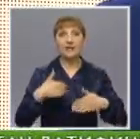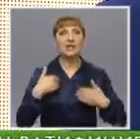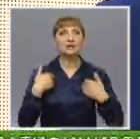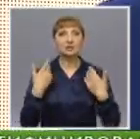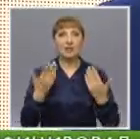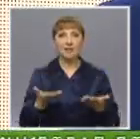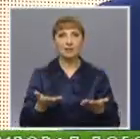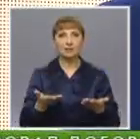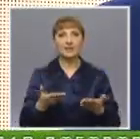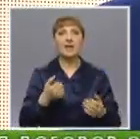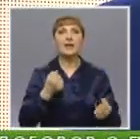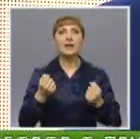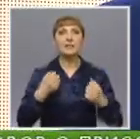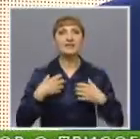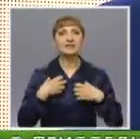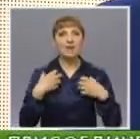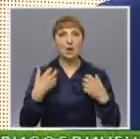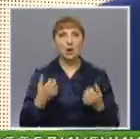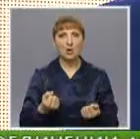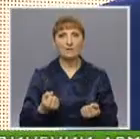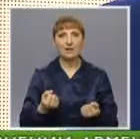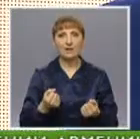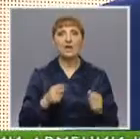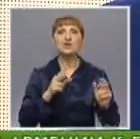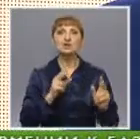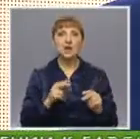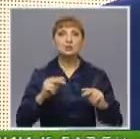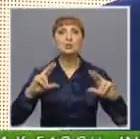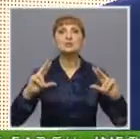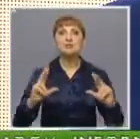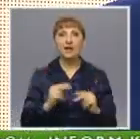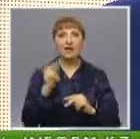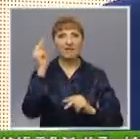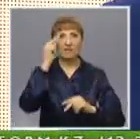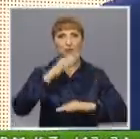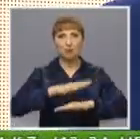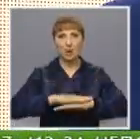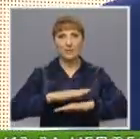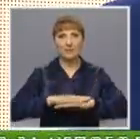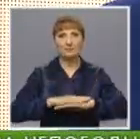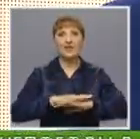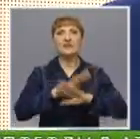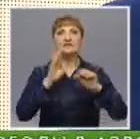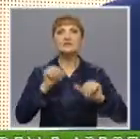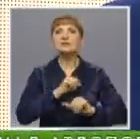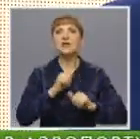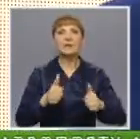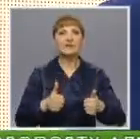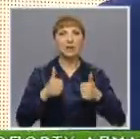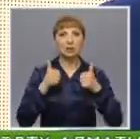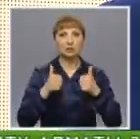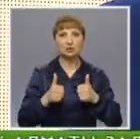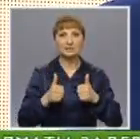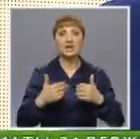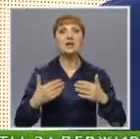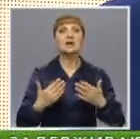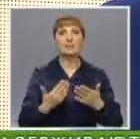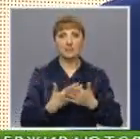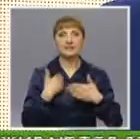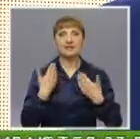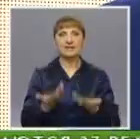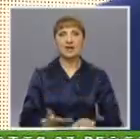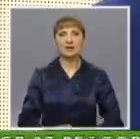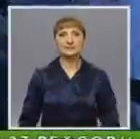желаю крепкого вам здоровья, счастья, успехов в учебе. Всего самого наилучшего. С Новым годом